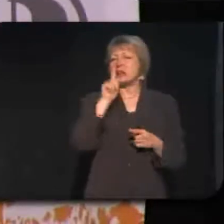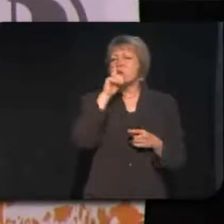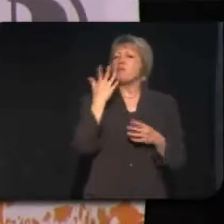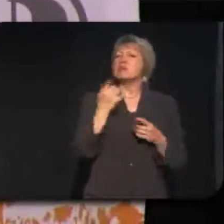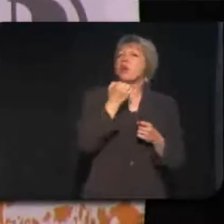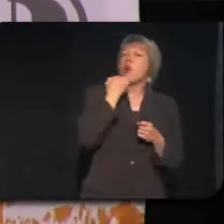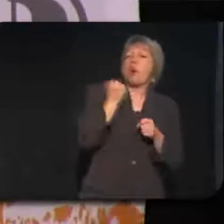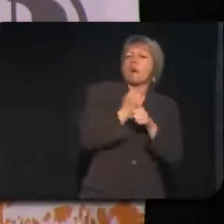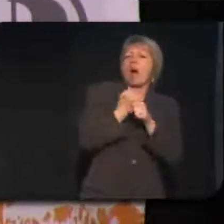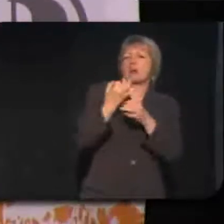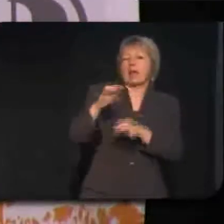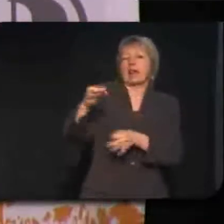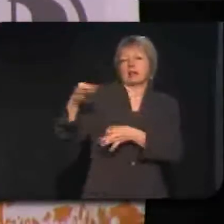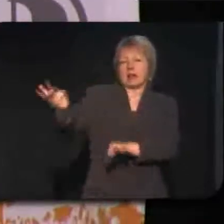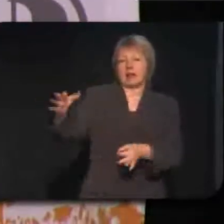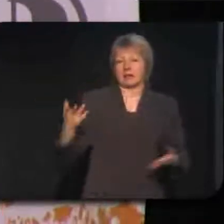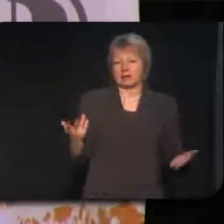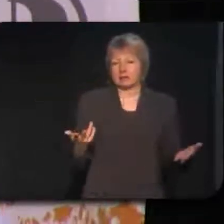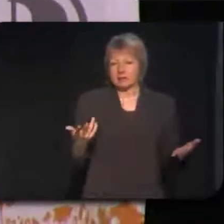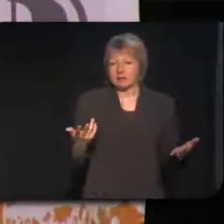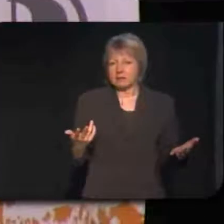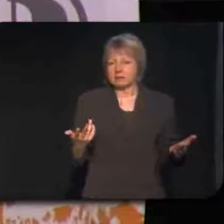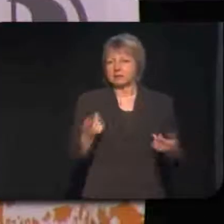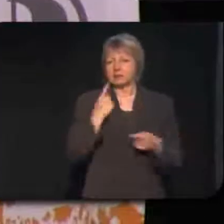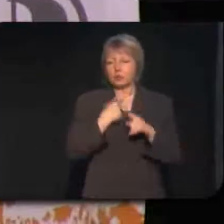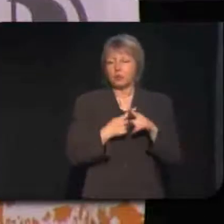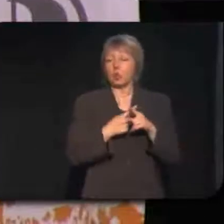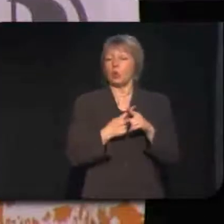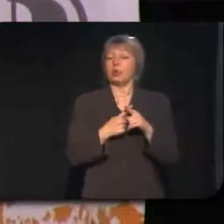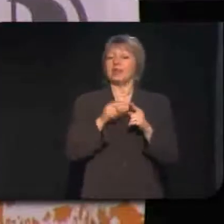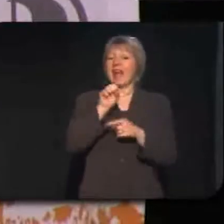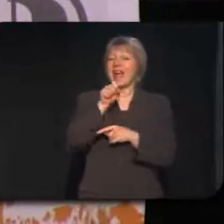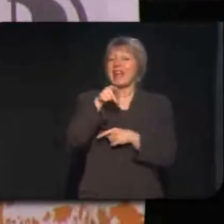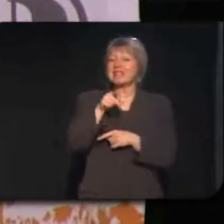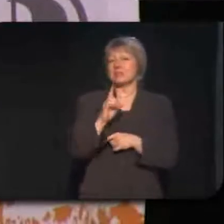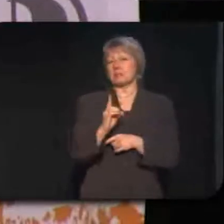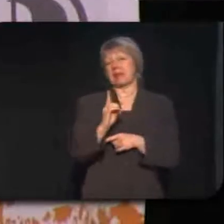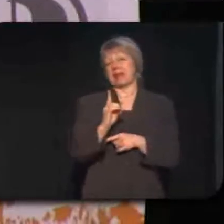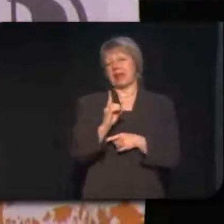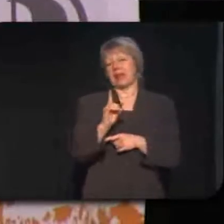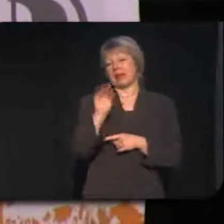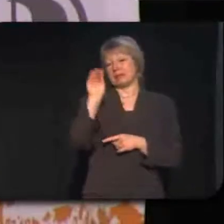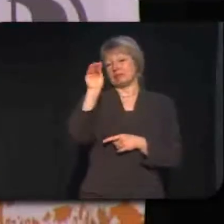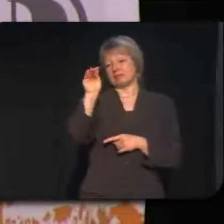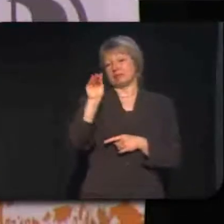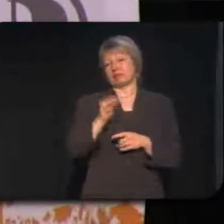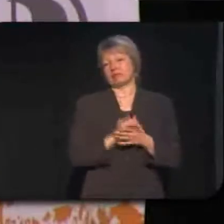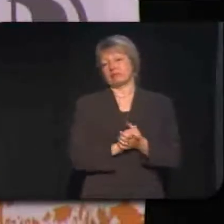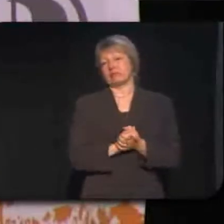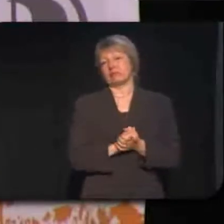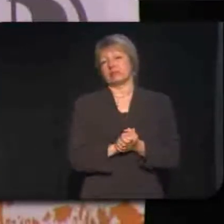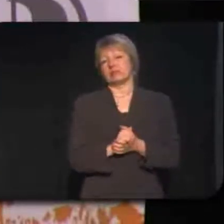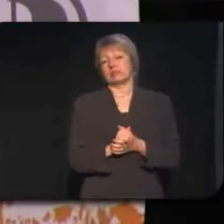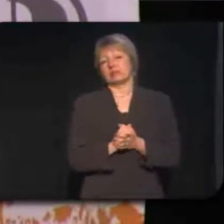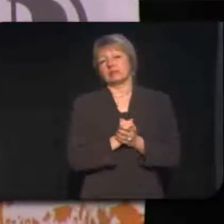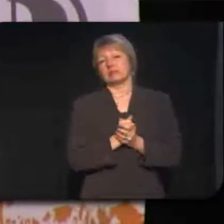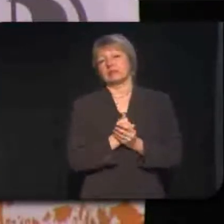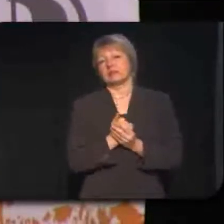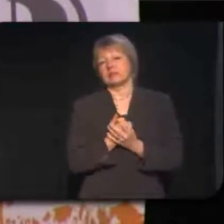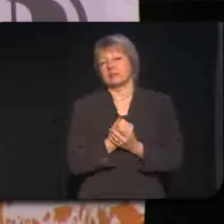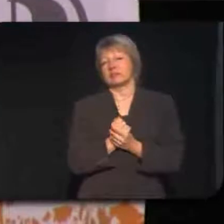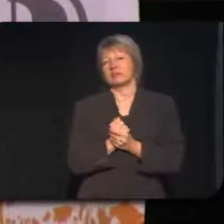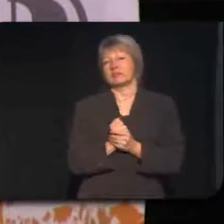machen und schließlich Liebe Sozialdemokraten mal ganz abgesehen davon dass es mit dem